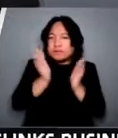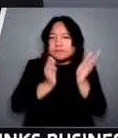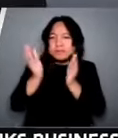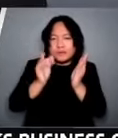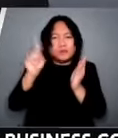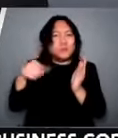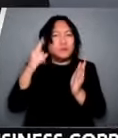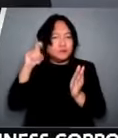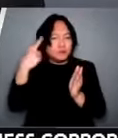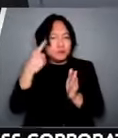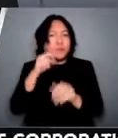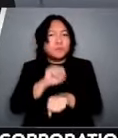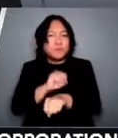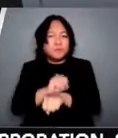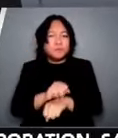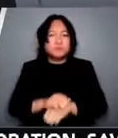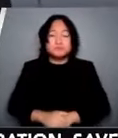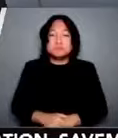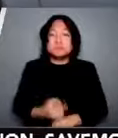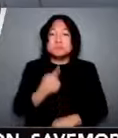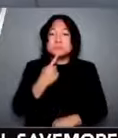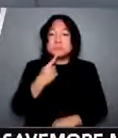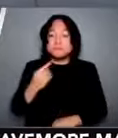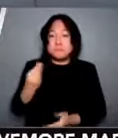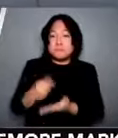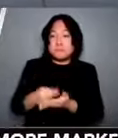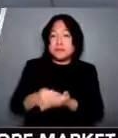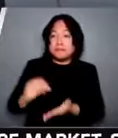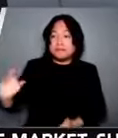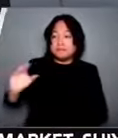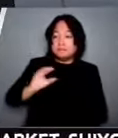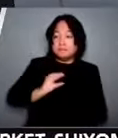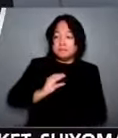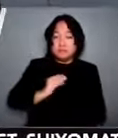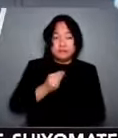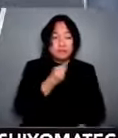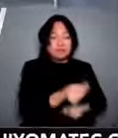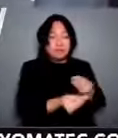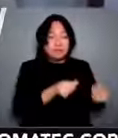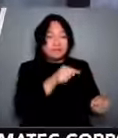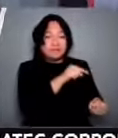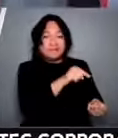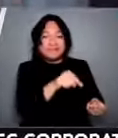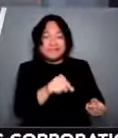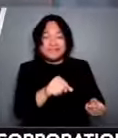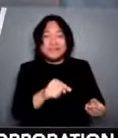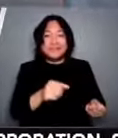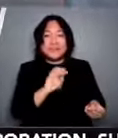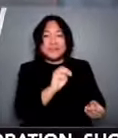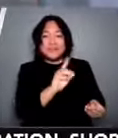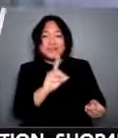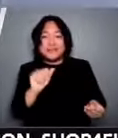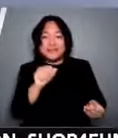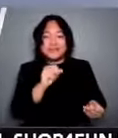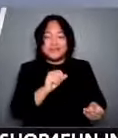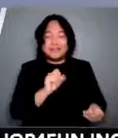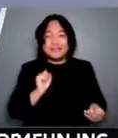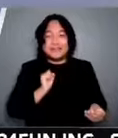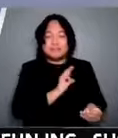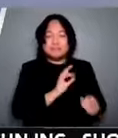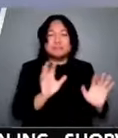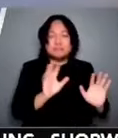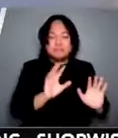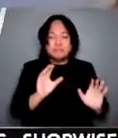hindi mapupunta ang pera sa mga nanghuling tauhan. Mapupunta raw ang donasyon sa general fund ng ahensya at hindi raw